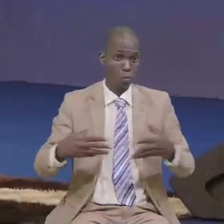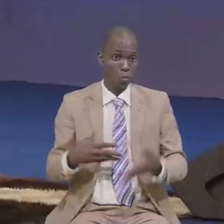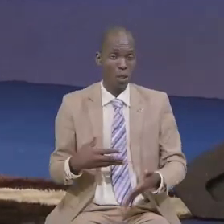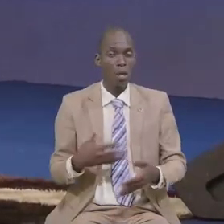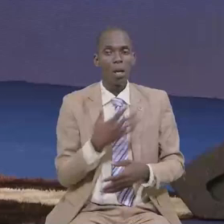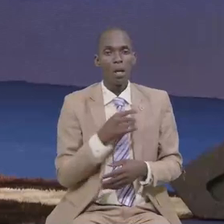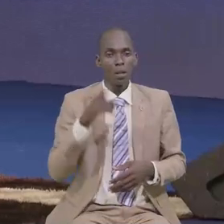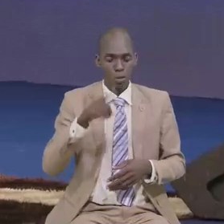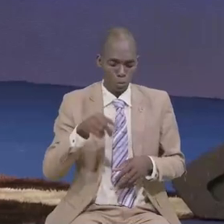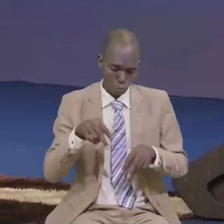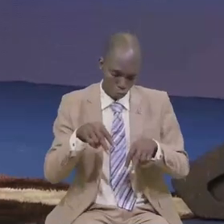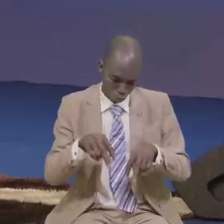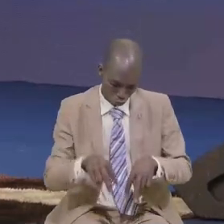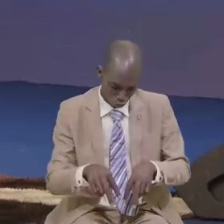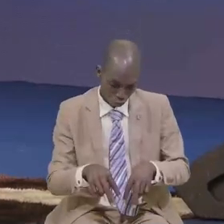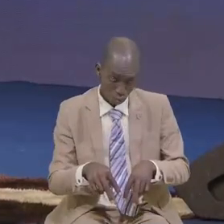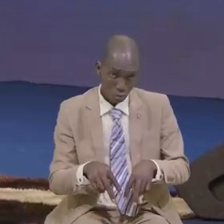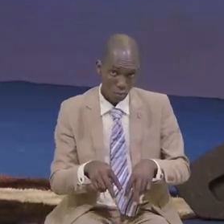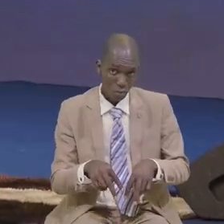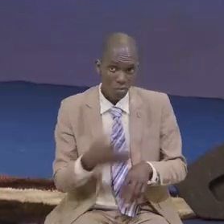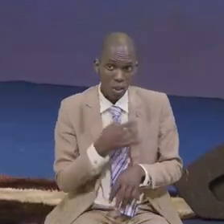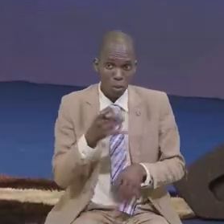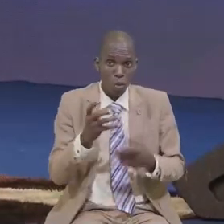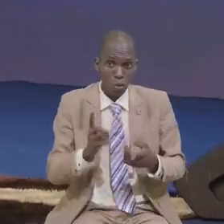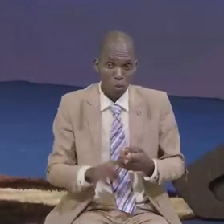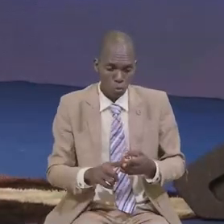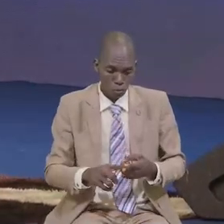Des chaussures à tes pieds.